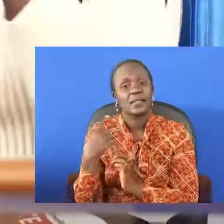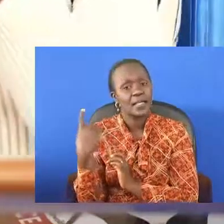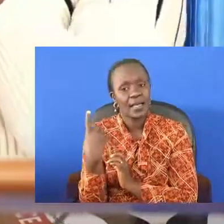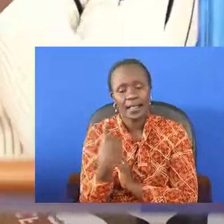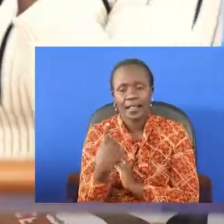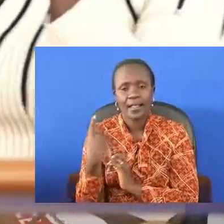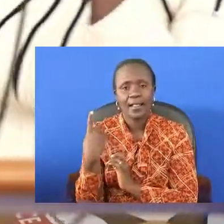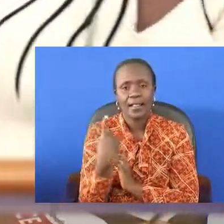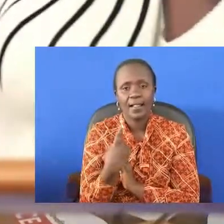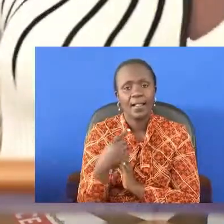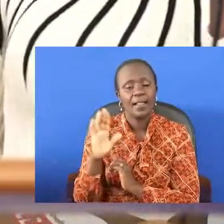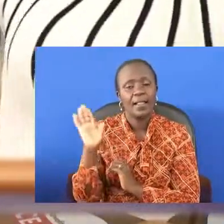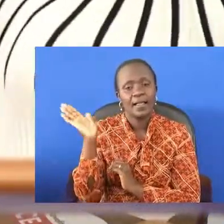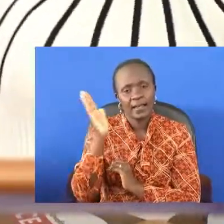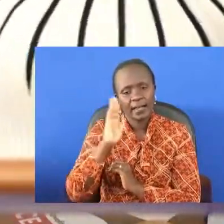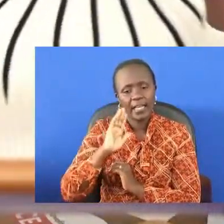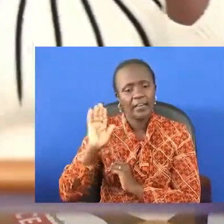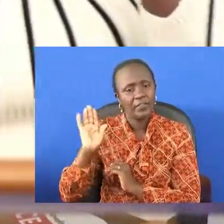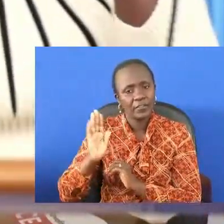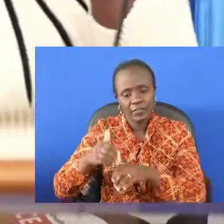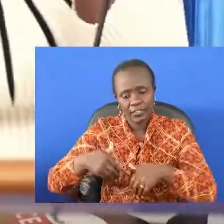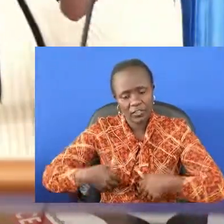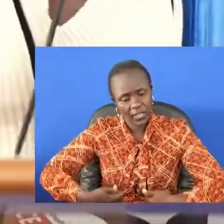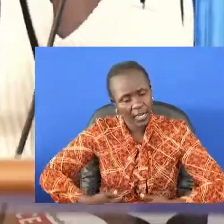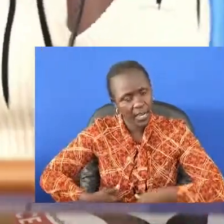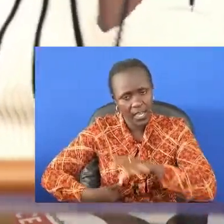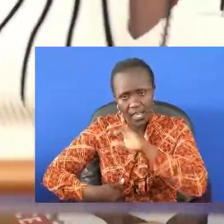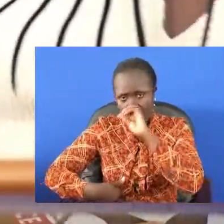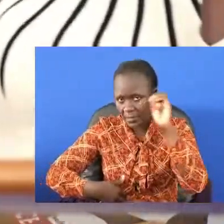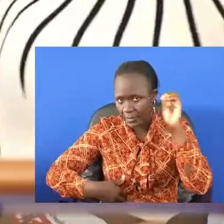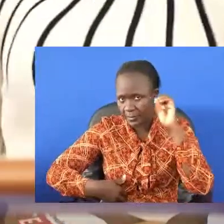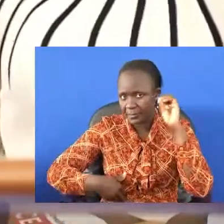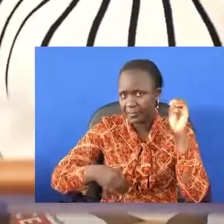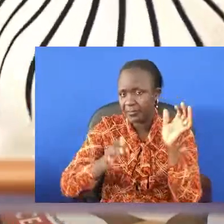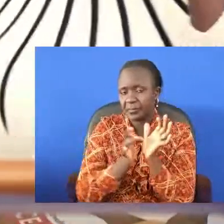Yesu peke, hawezi kuchoka.